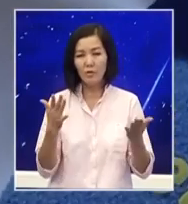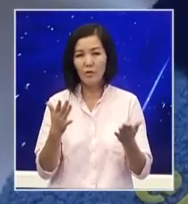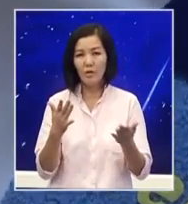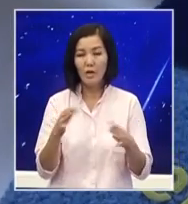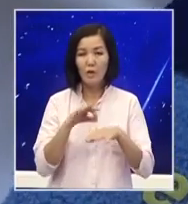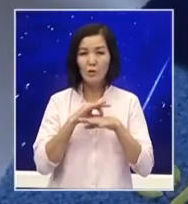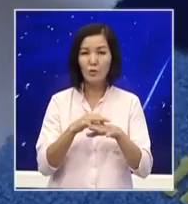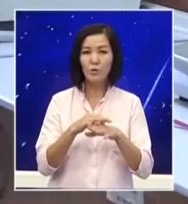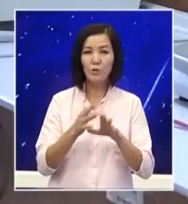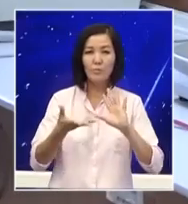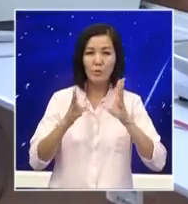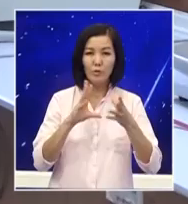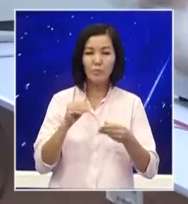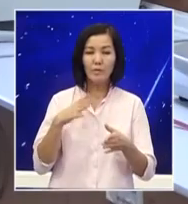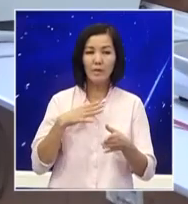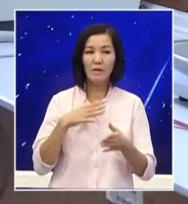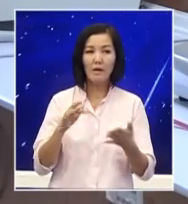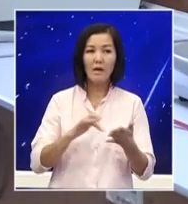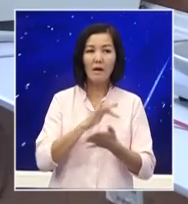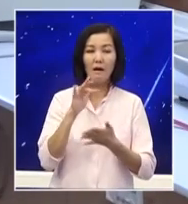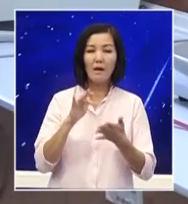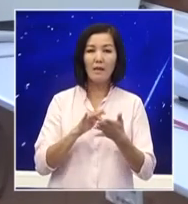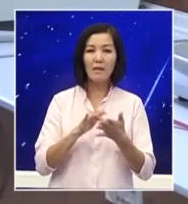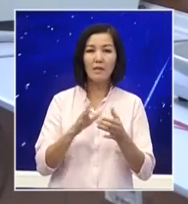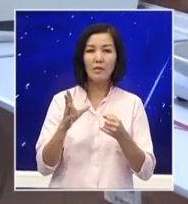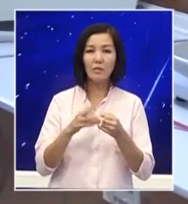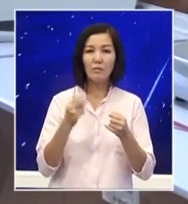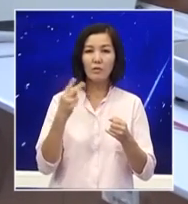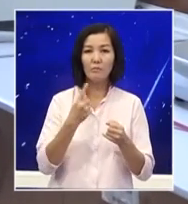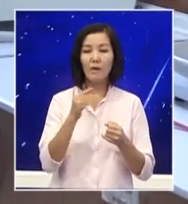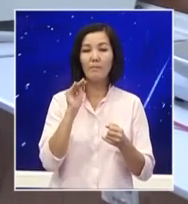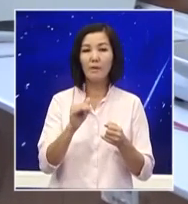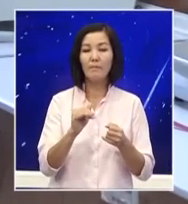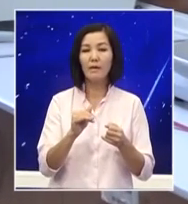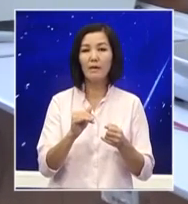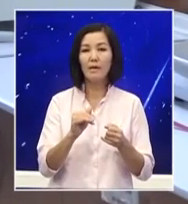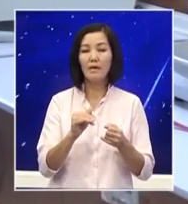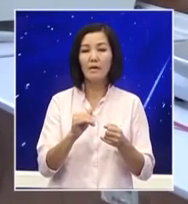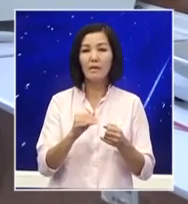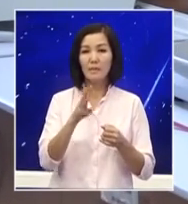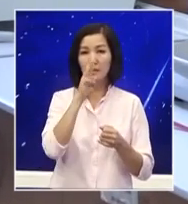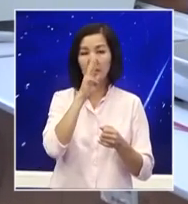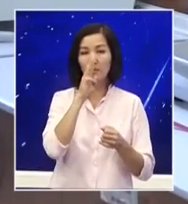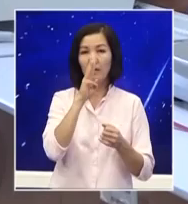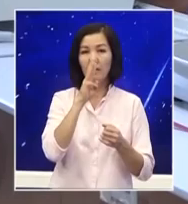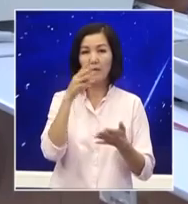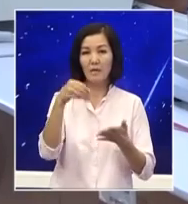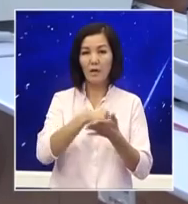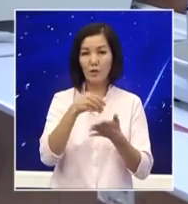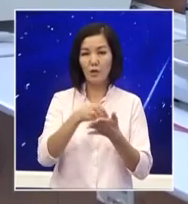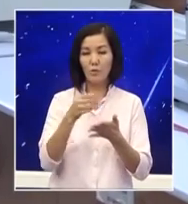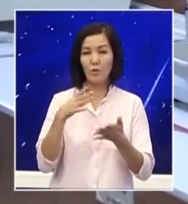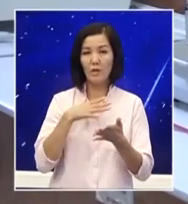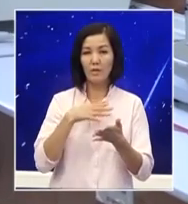түрлерін. Мен қалалық жер болғаннан кейін маған 21 мың теңге, ауылдық жерлерге 45 мың теңгеден стипендия беріп, мемлекет